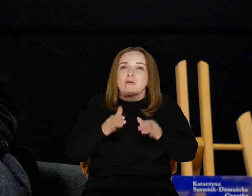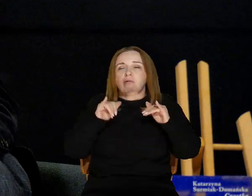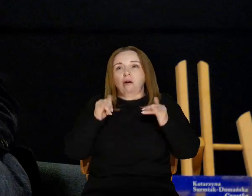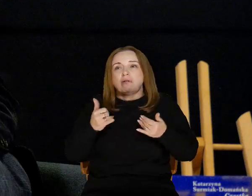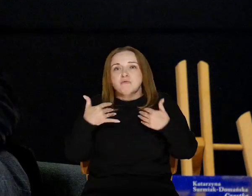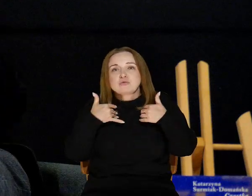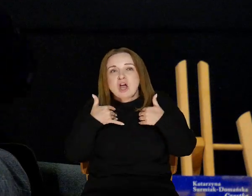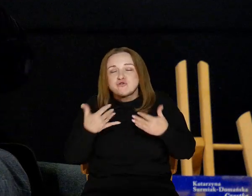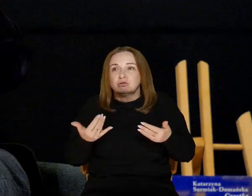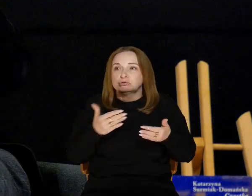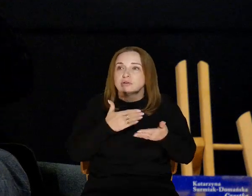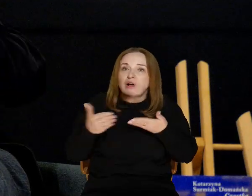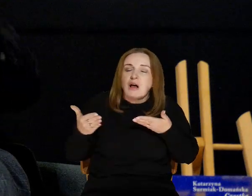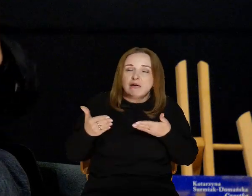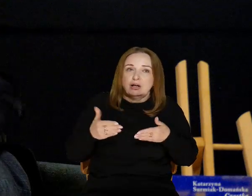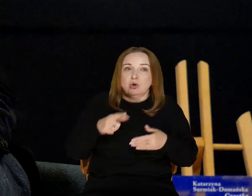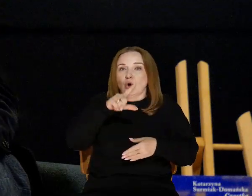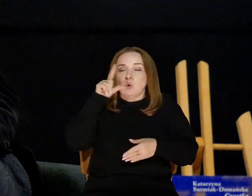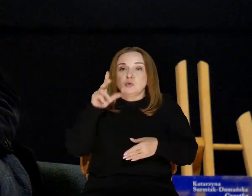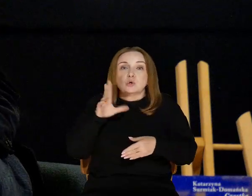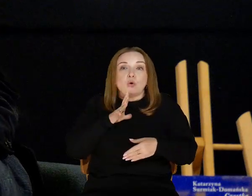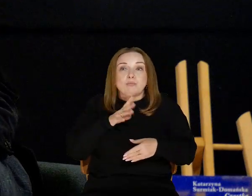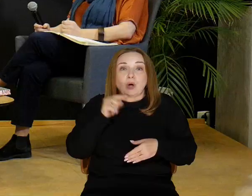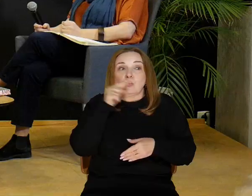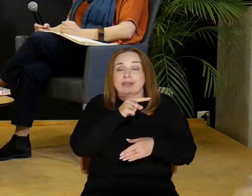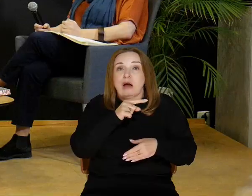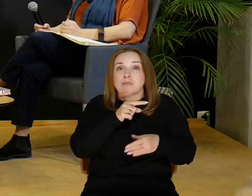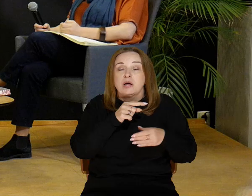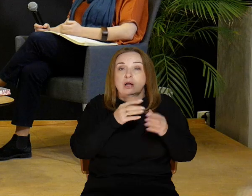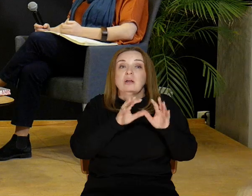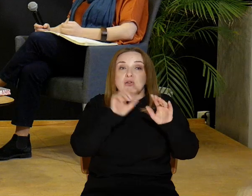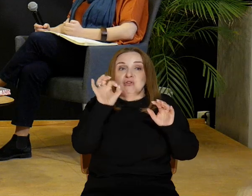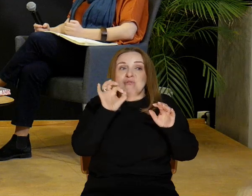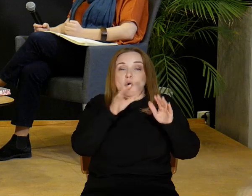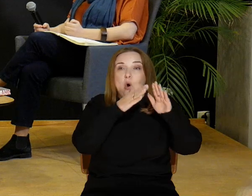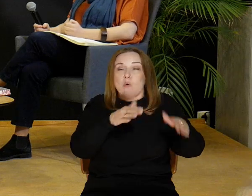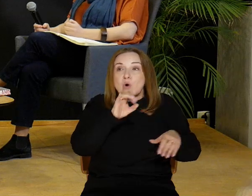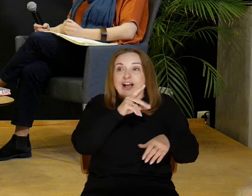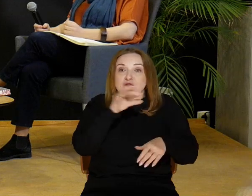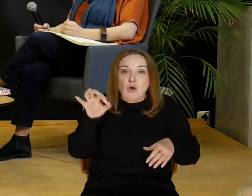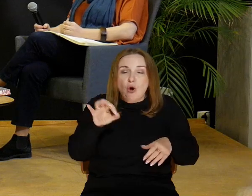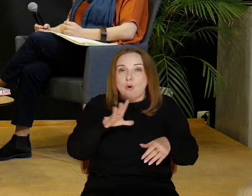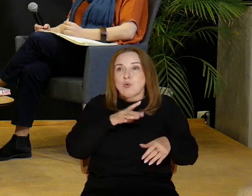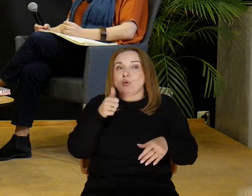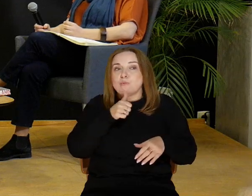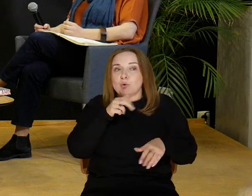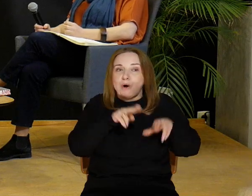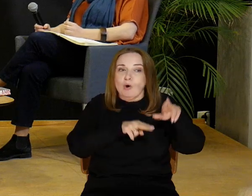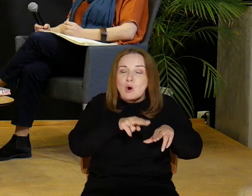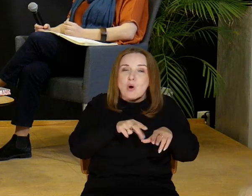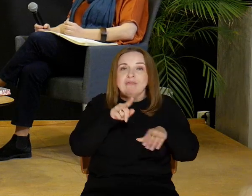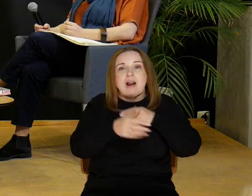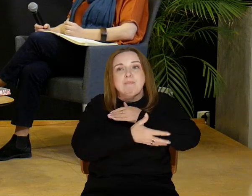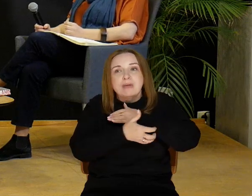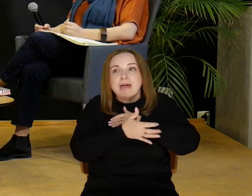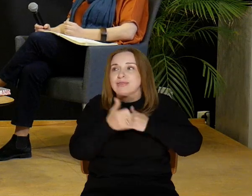o ludziach, którzy byli w gettach czy ten, no to oni próbowali, nie wiem, tutaj w kuchni jakiejś gotować dla najuboższych